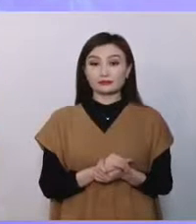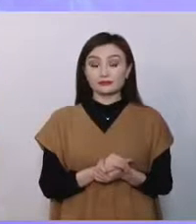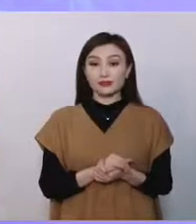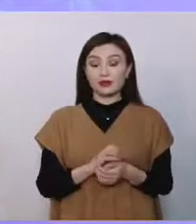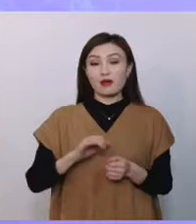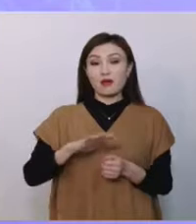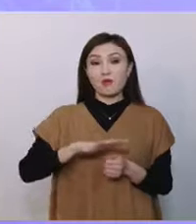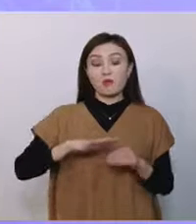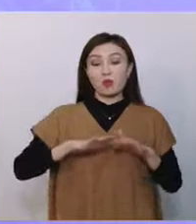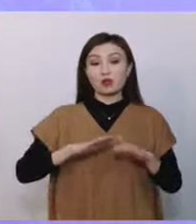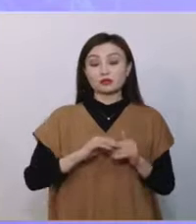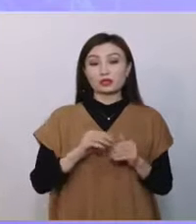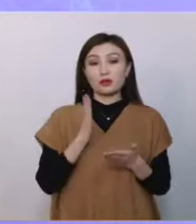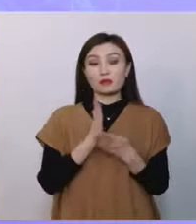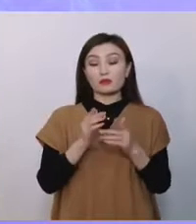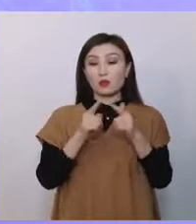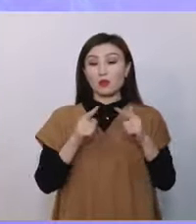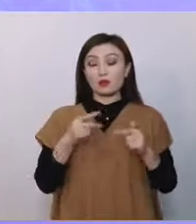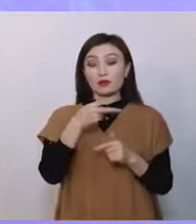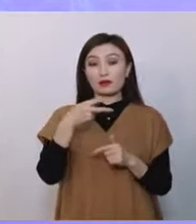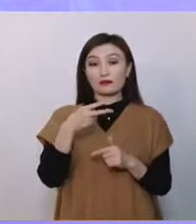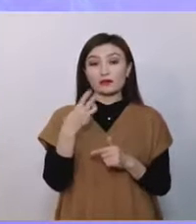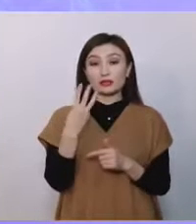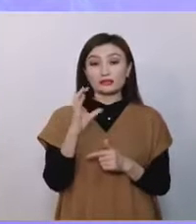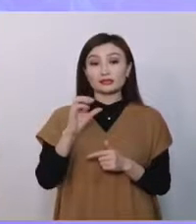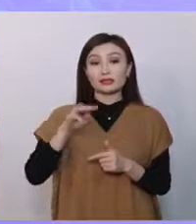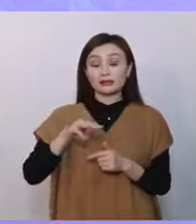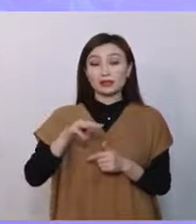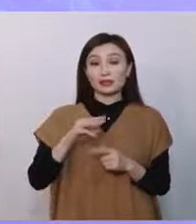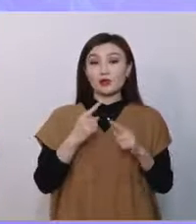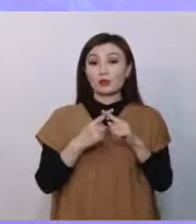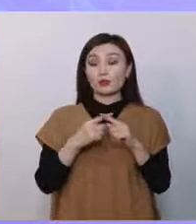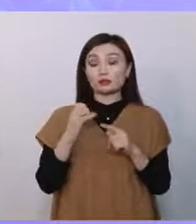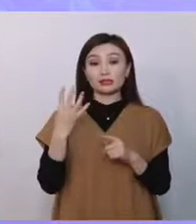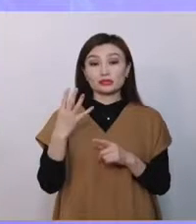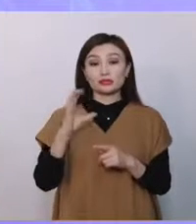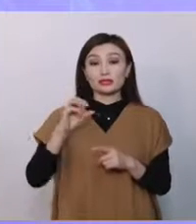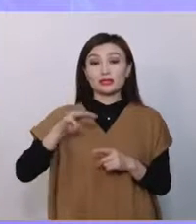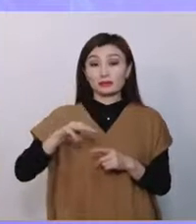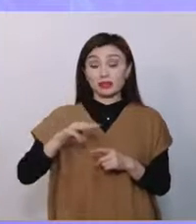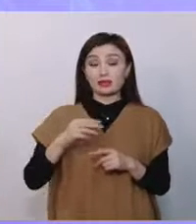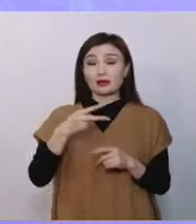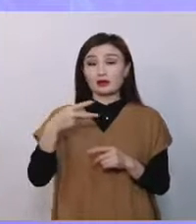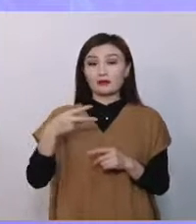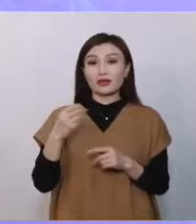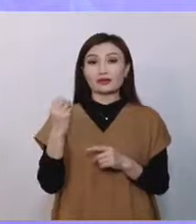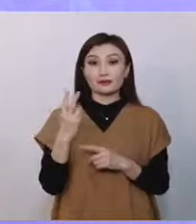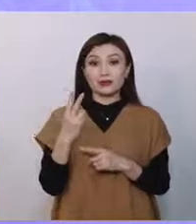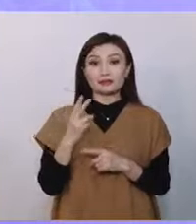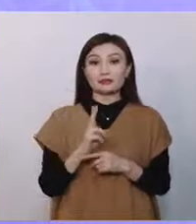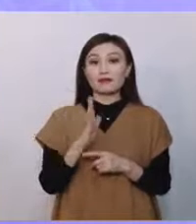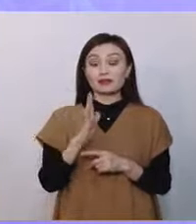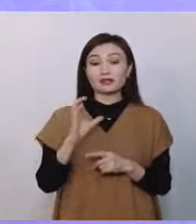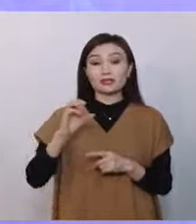площадь прямоугольника равна 3 сантиметра умножить на 4 сантиметра вно 12